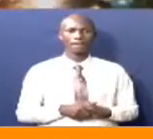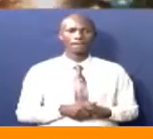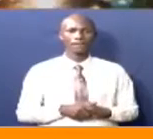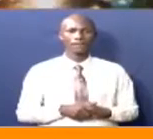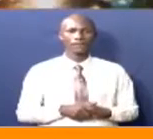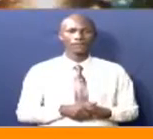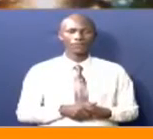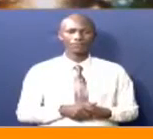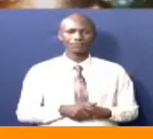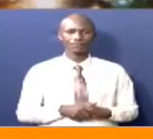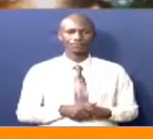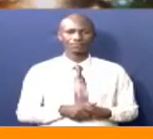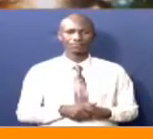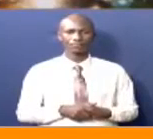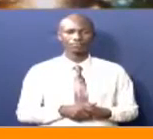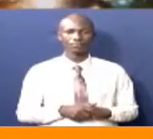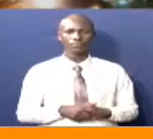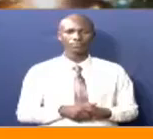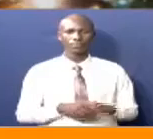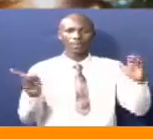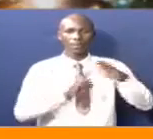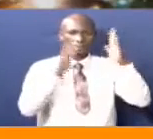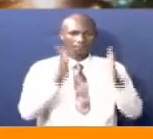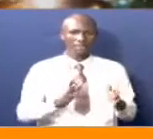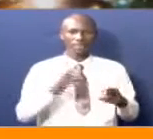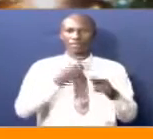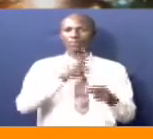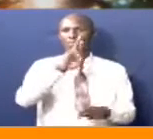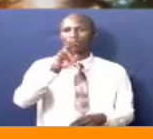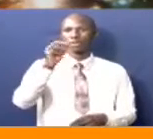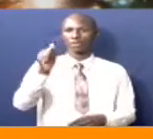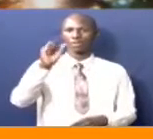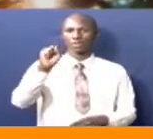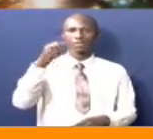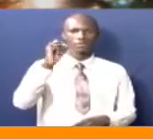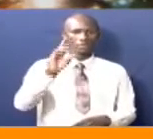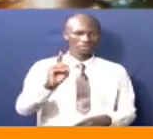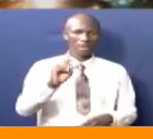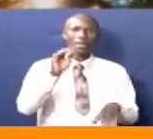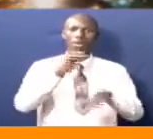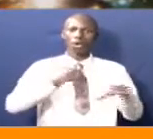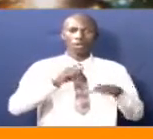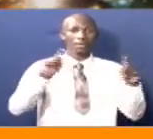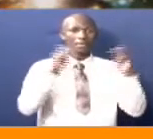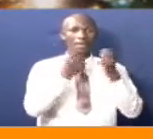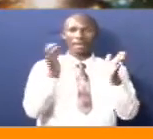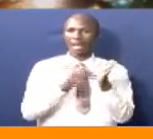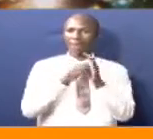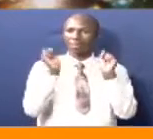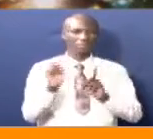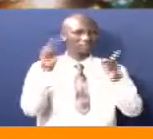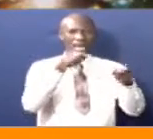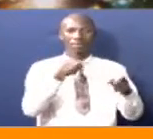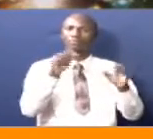Ofisa munene maunduni makoneti ya uwiti na uimawa mwene ndhebo na Rashid Aman. Na wiki ya kumi ya kwamba ya mukamba ni kana wiki ya kujumilia kwa